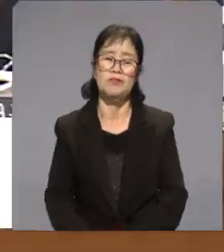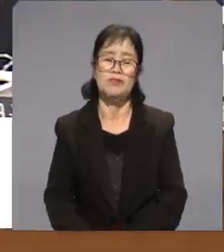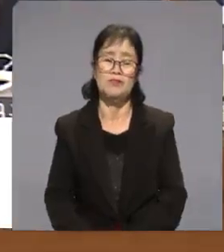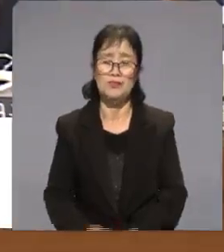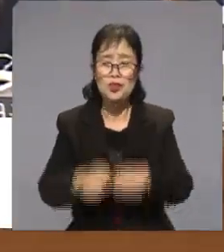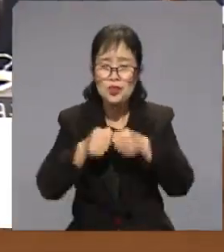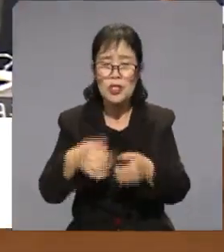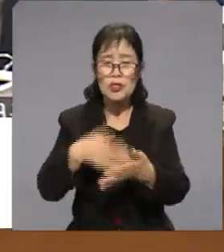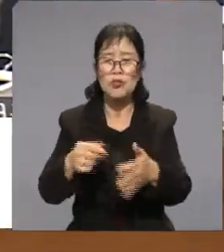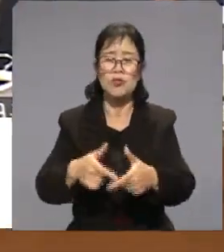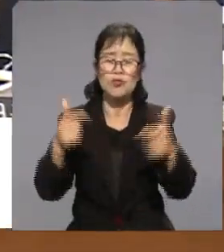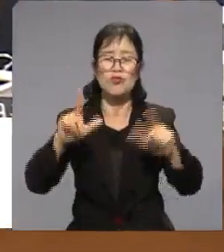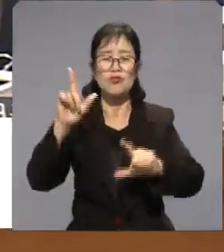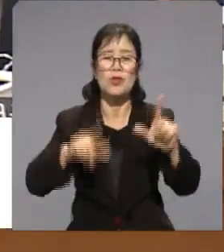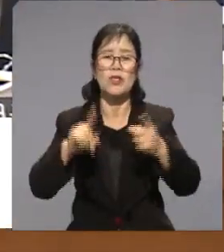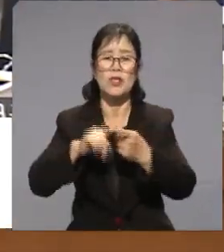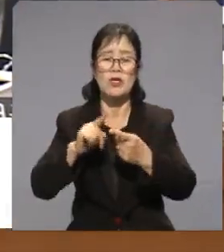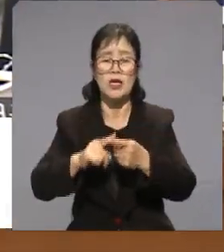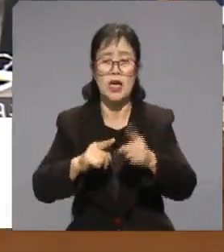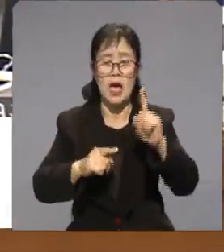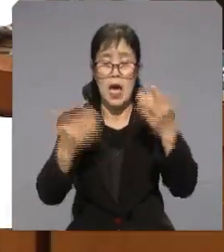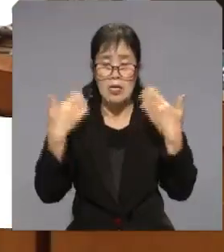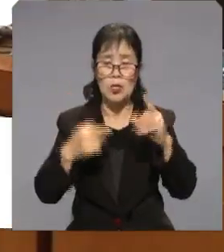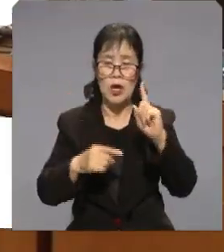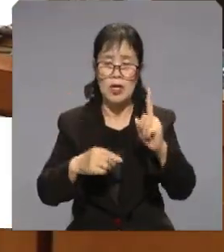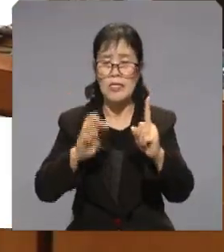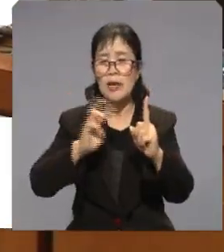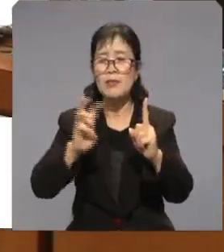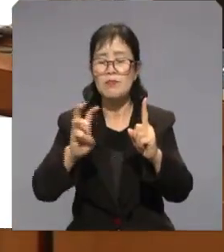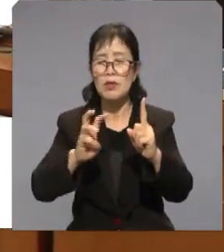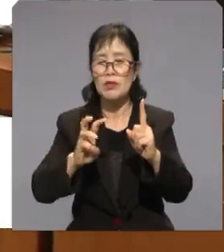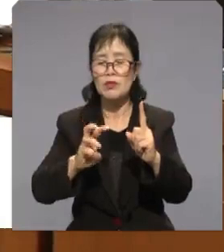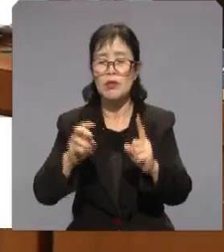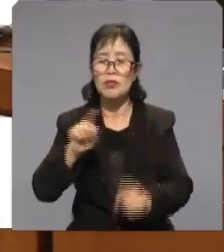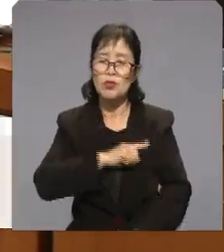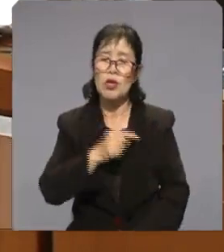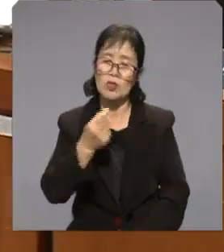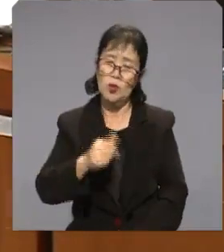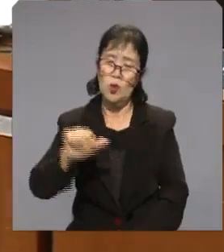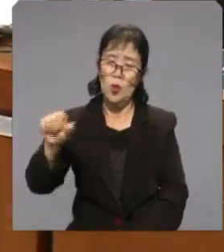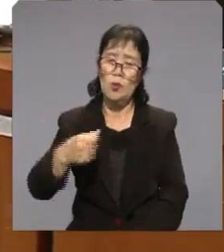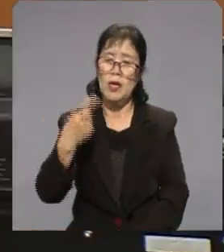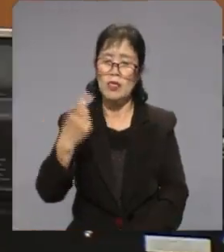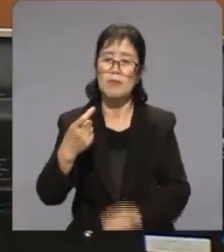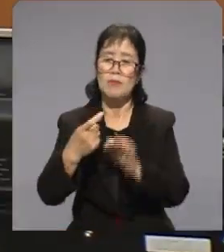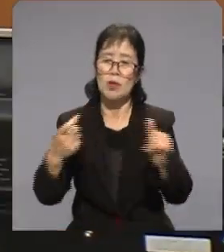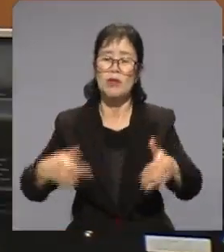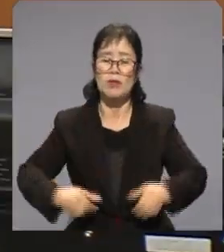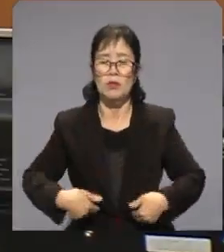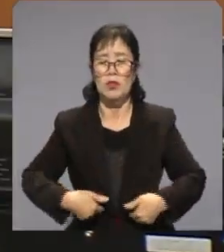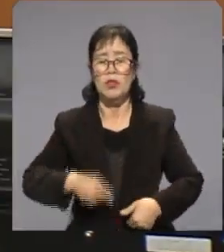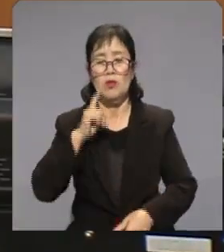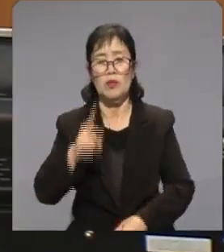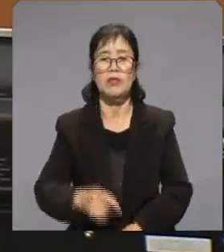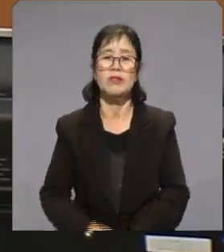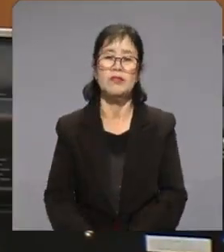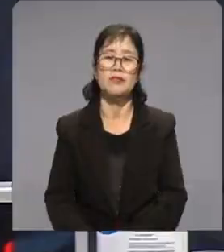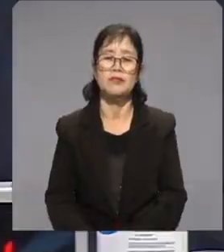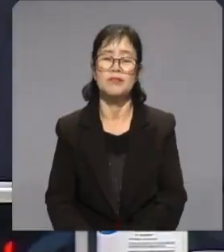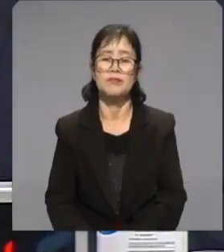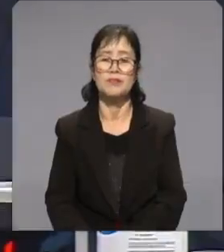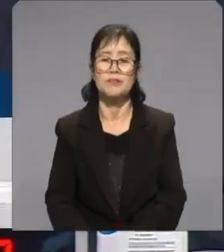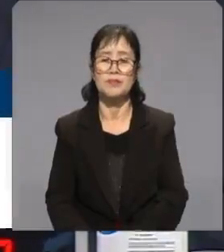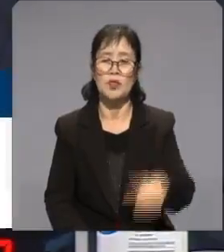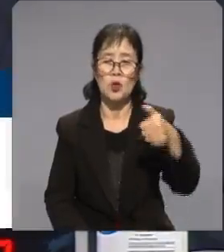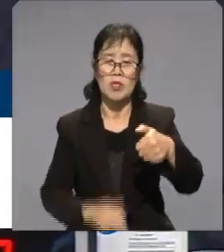구체적 증원 규모에 대해선 한 학교당 30명씩 최소 510명이 필요하다고 답했습니다.